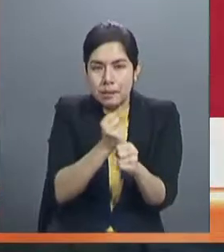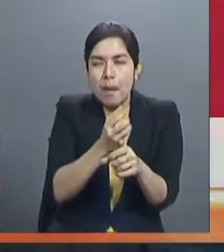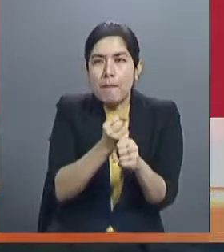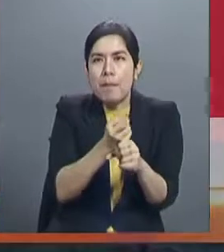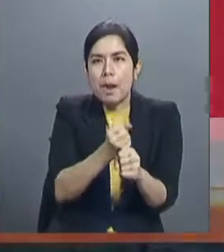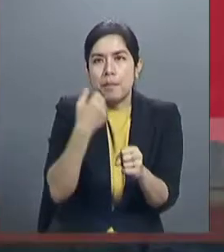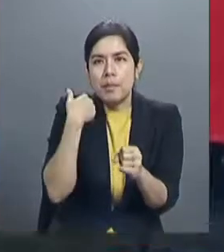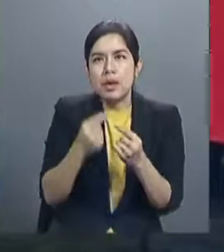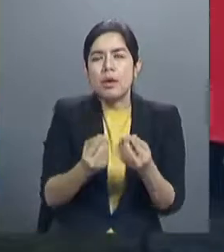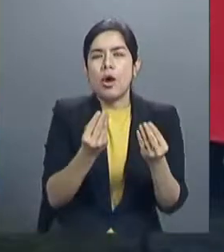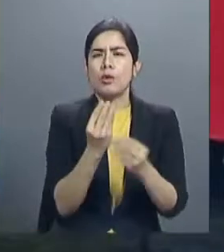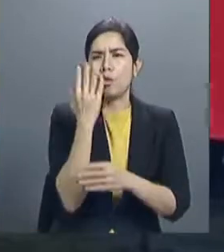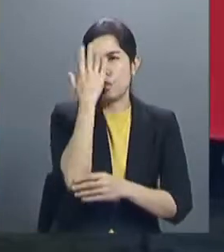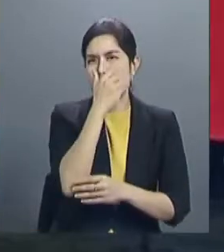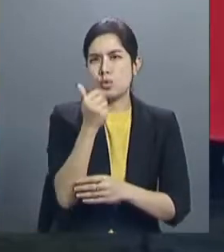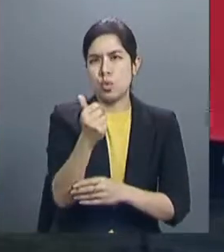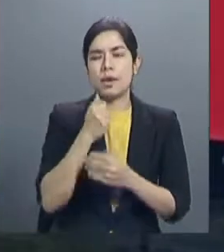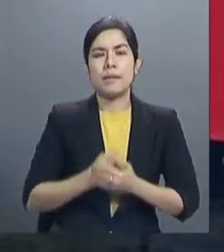ให้มันงามๆกันเอา